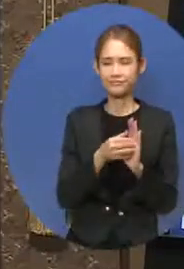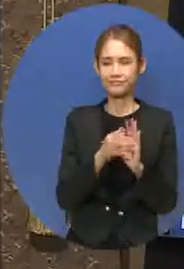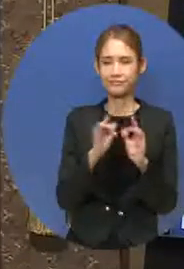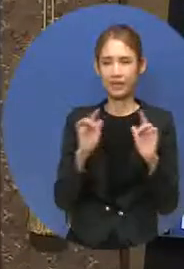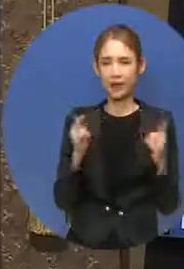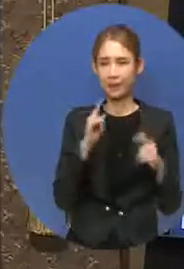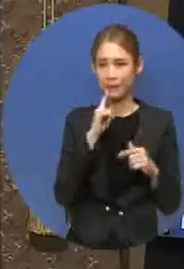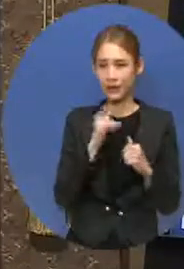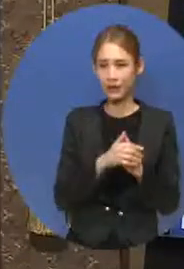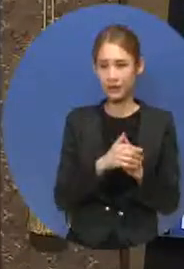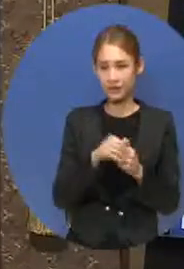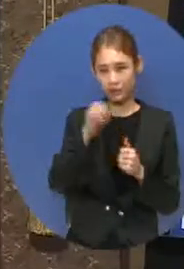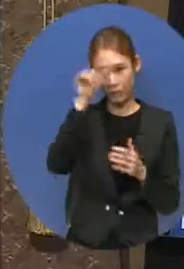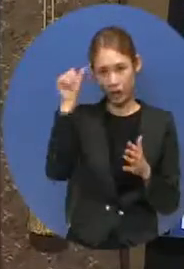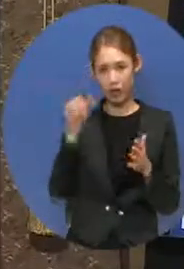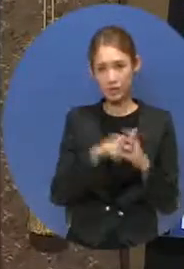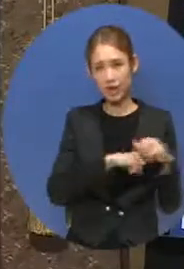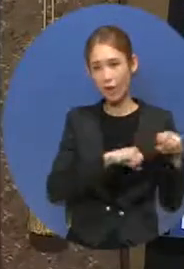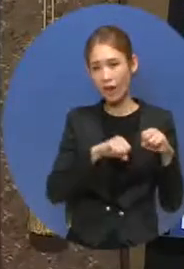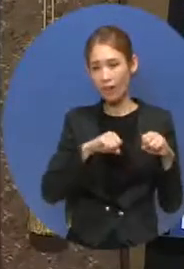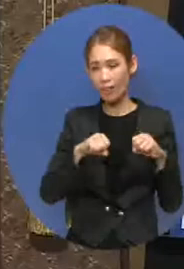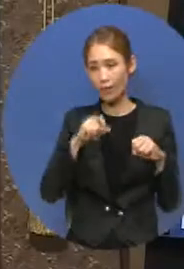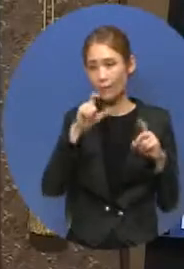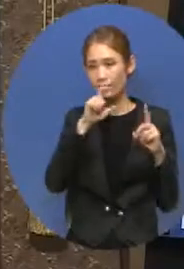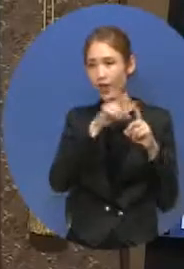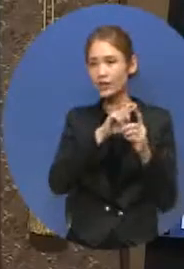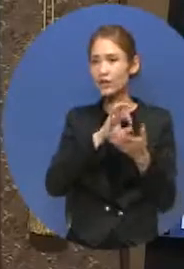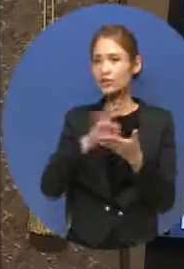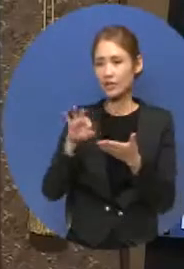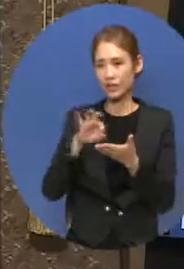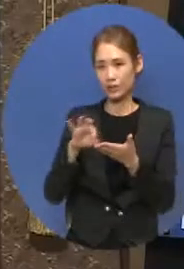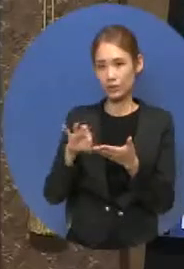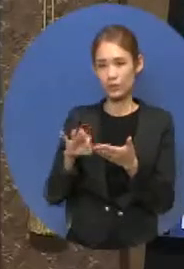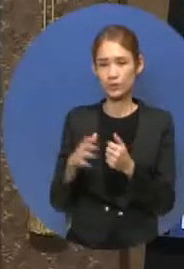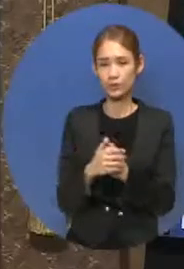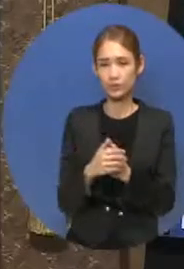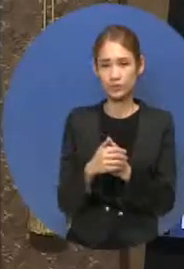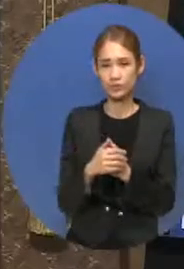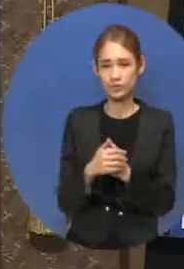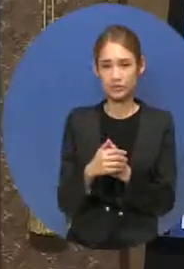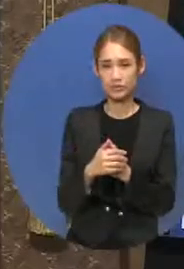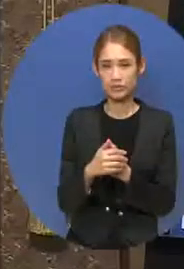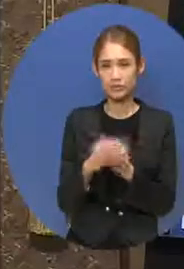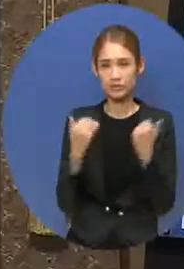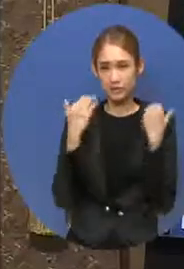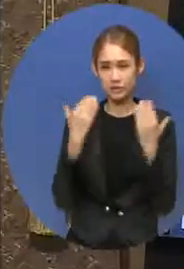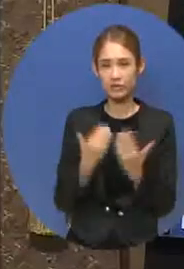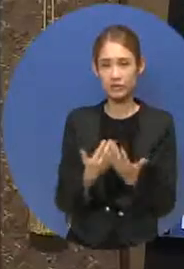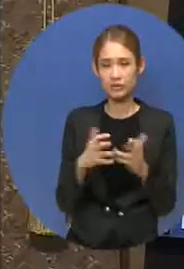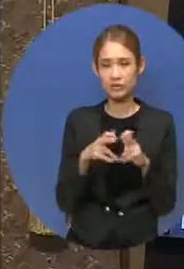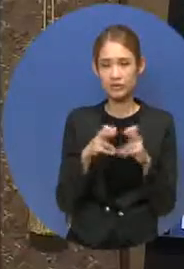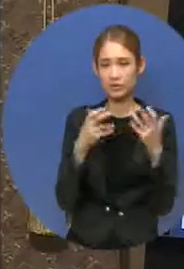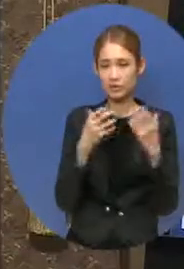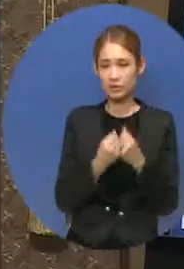해서 이제 평생 활동이라고 한 명칭을 사용하고 있는데요. 발달장애인